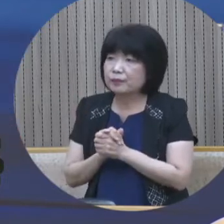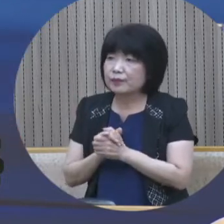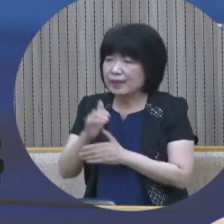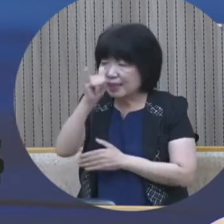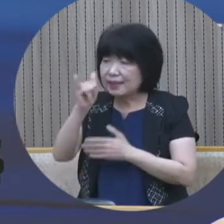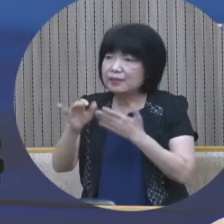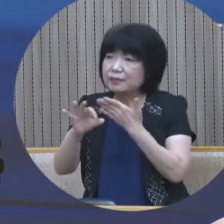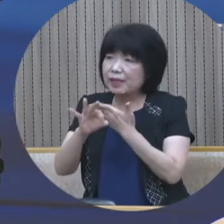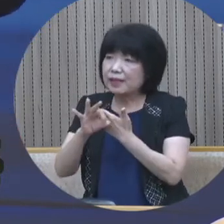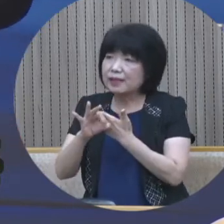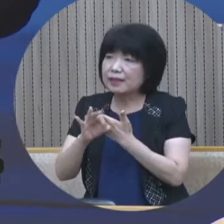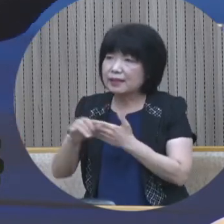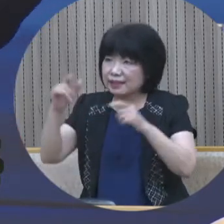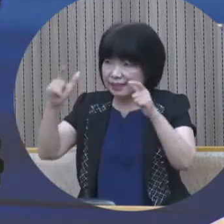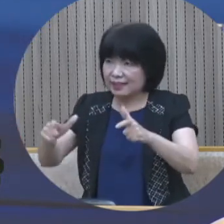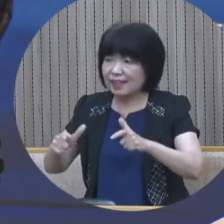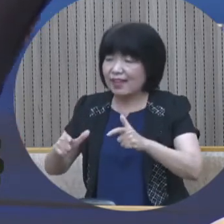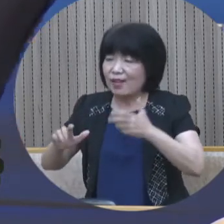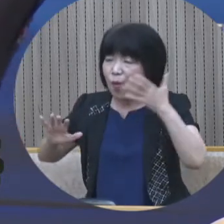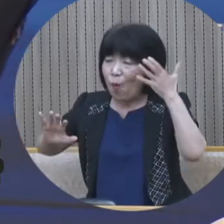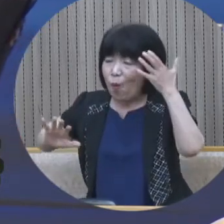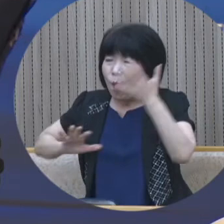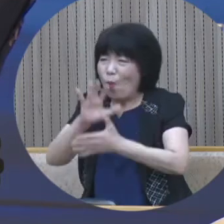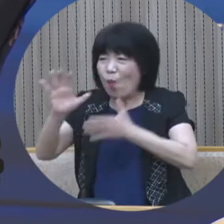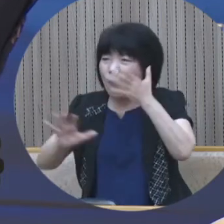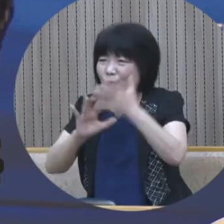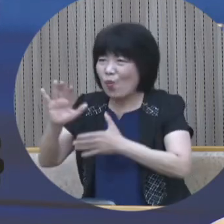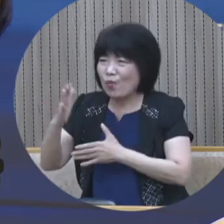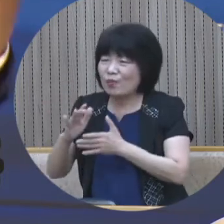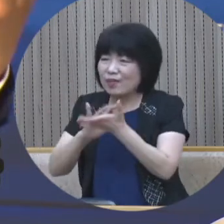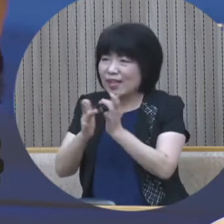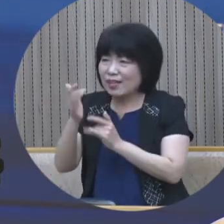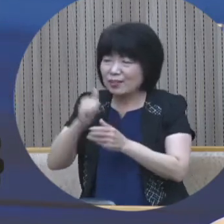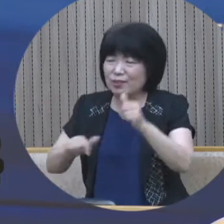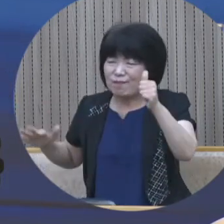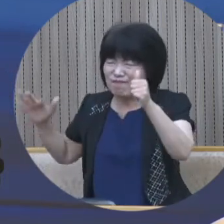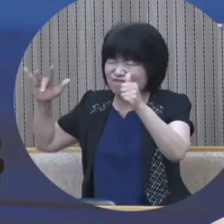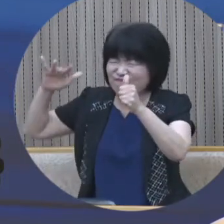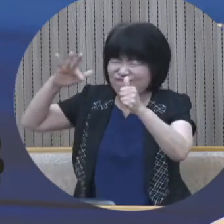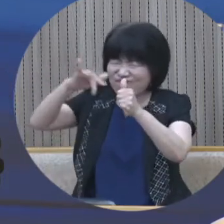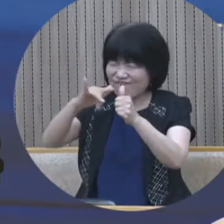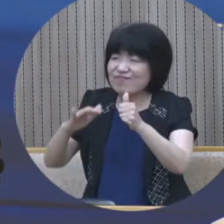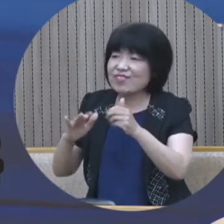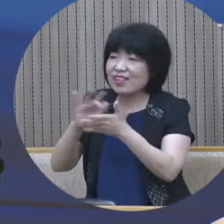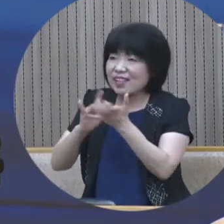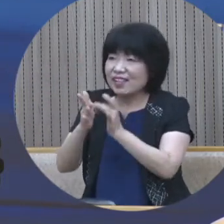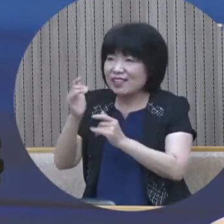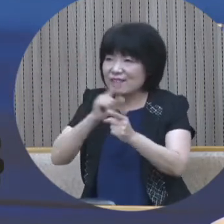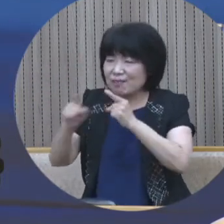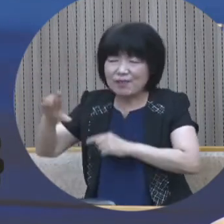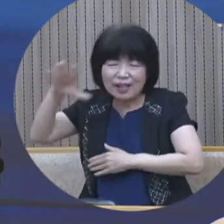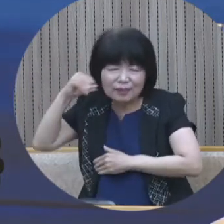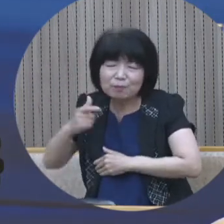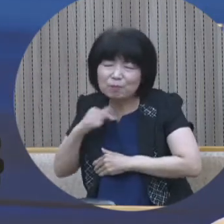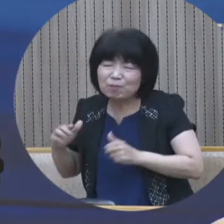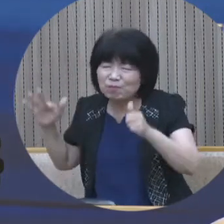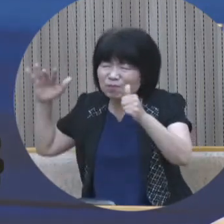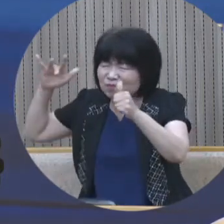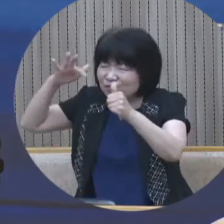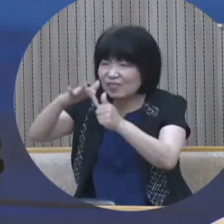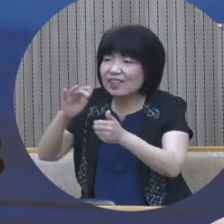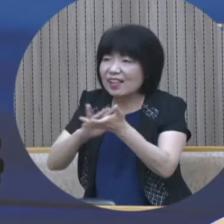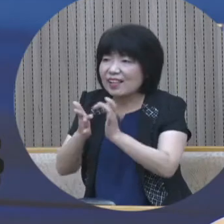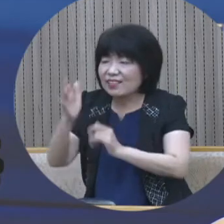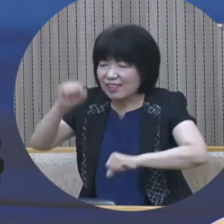등장하면요, 그 지역은 난리가 납니다. 예수님 만나기 위해서, 또 예수님 말씀 듣기 위해서, 또 예수님이